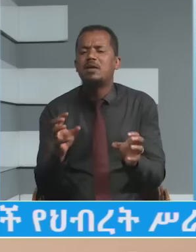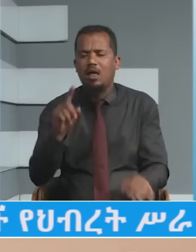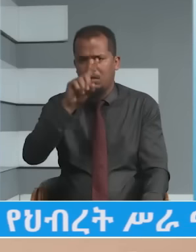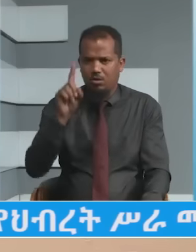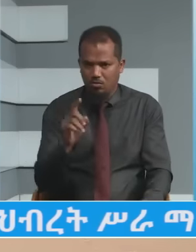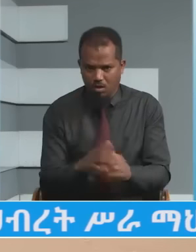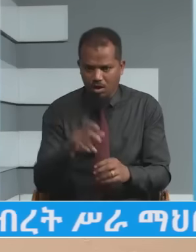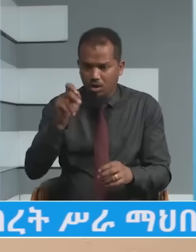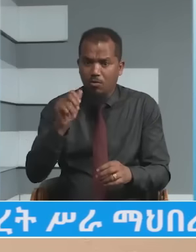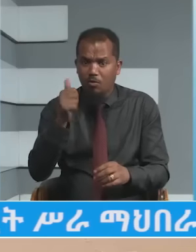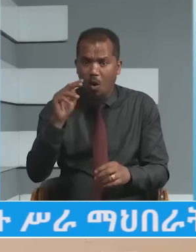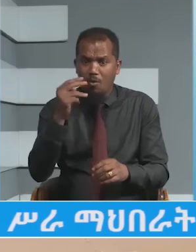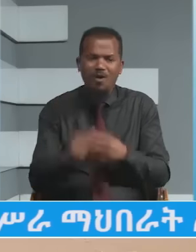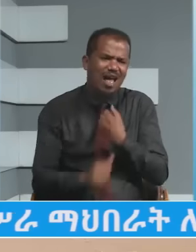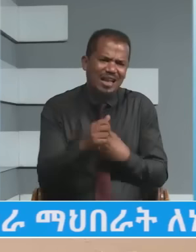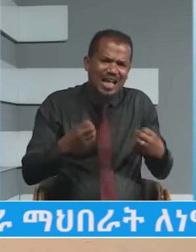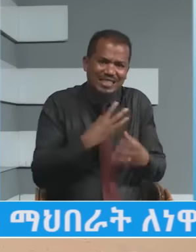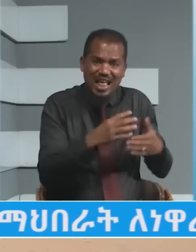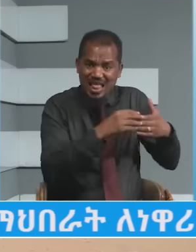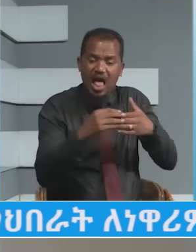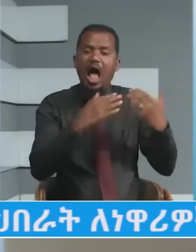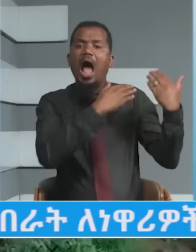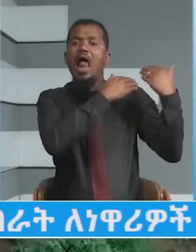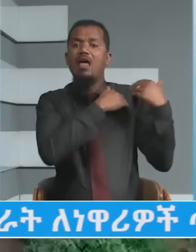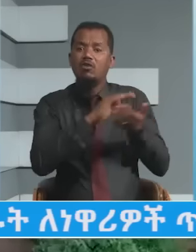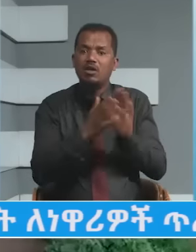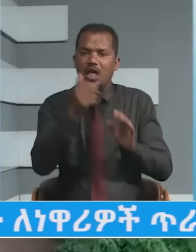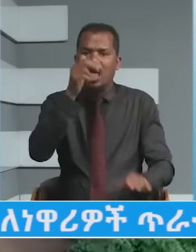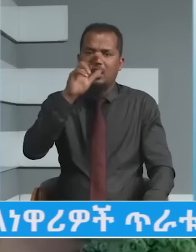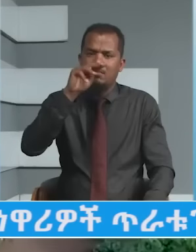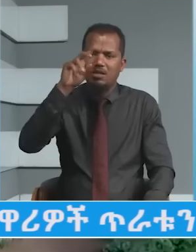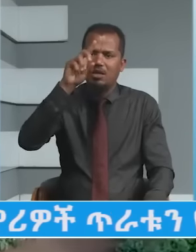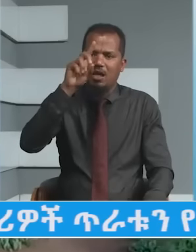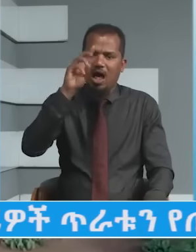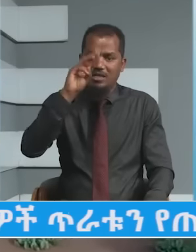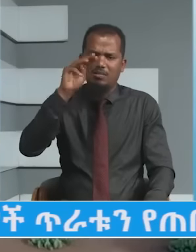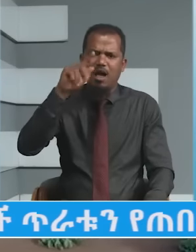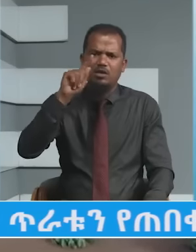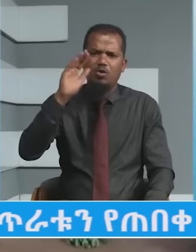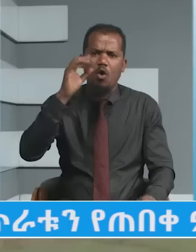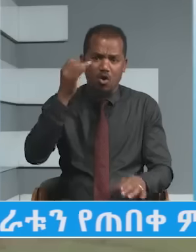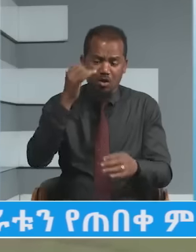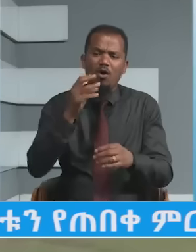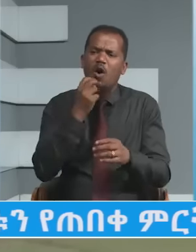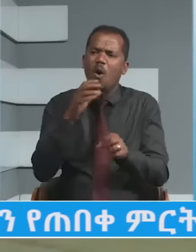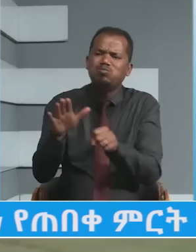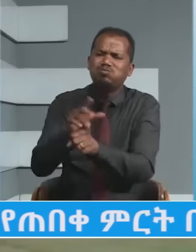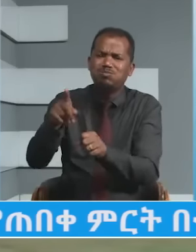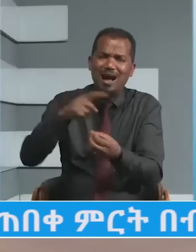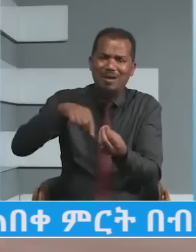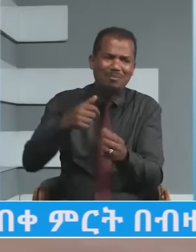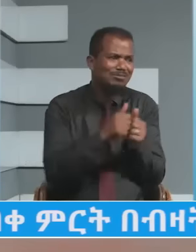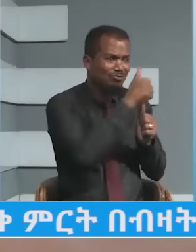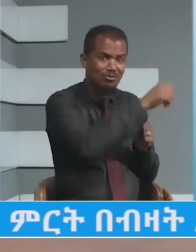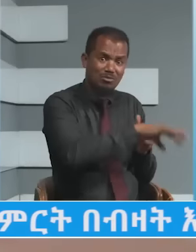ሚዲያ ጠይቋል። በደቡብ ኦሞ ዞን የአደጋ ስጋት አመራር ኃላፊ የሆኑት ኤርሚያስ ማንጎሊዮ ከውሃ ሙላቱ ራቅ ብለው ለሚገኙ